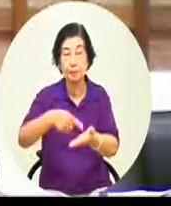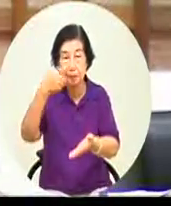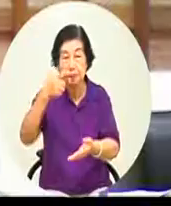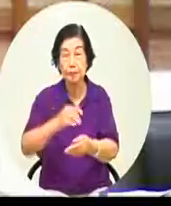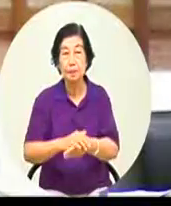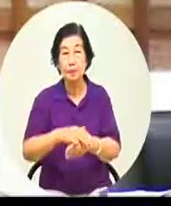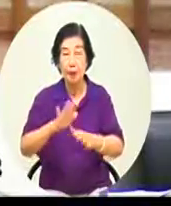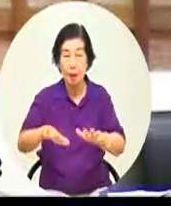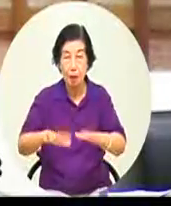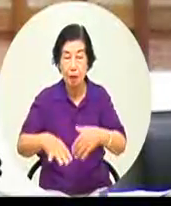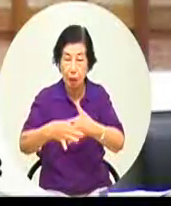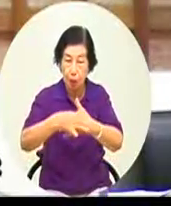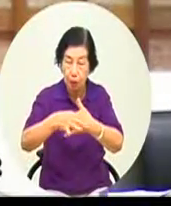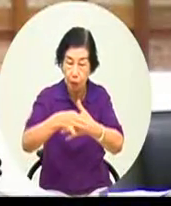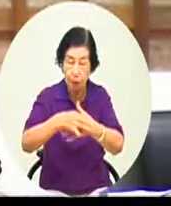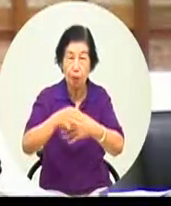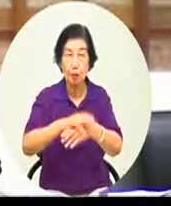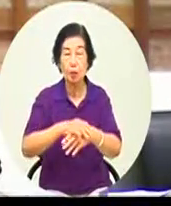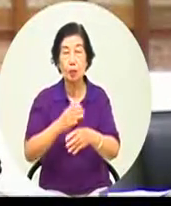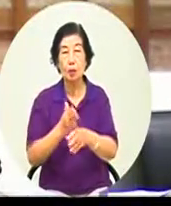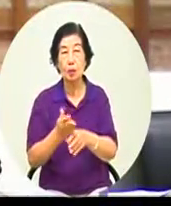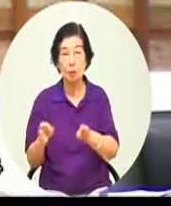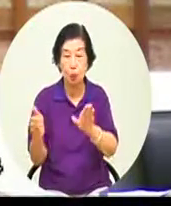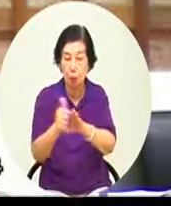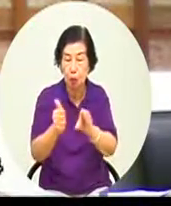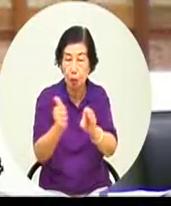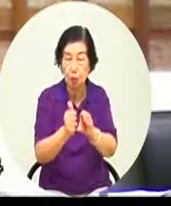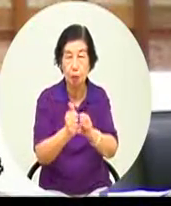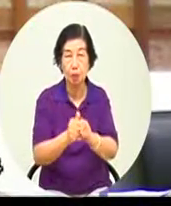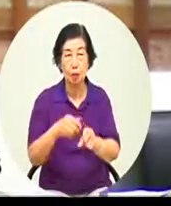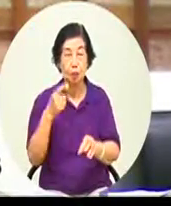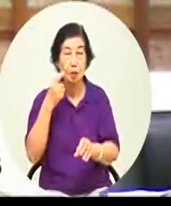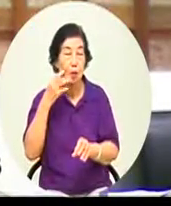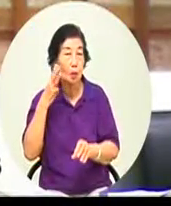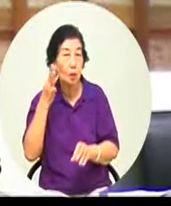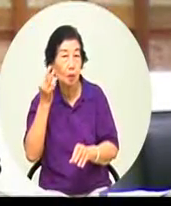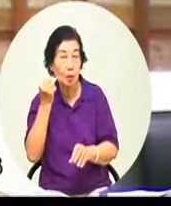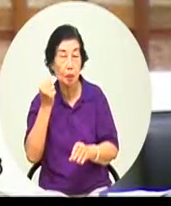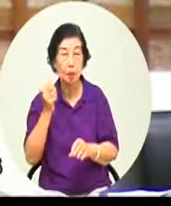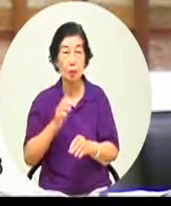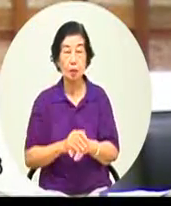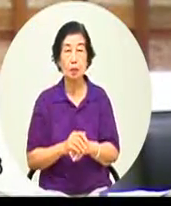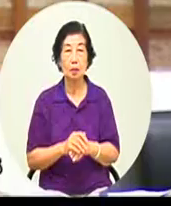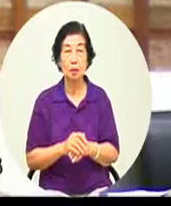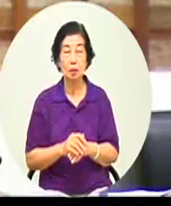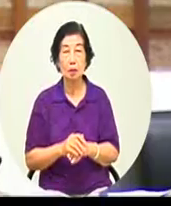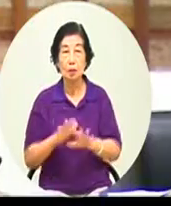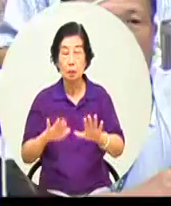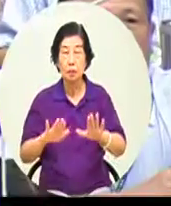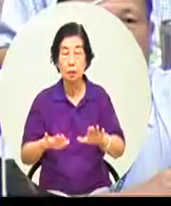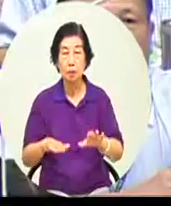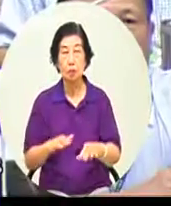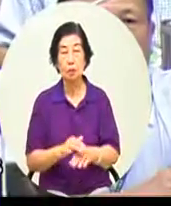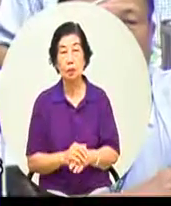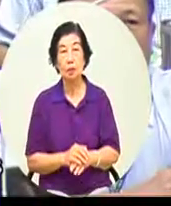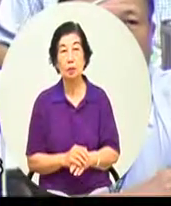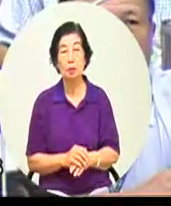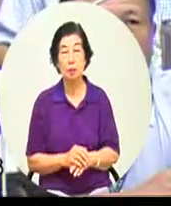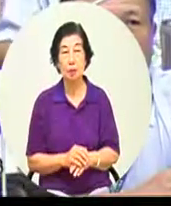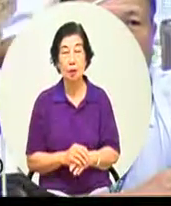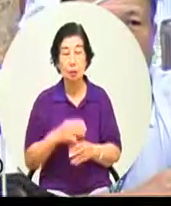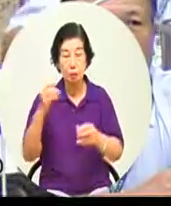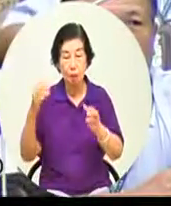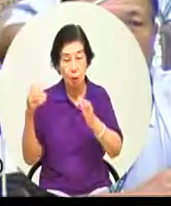营运的这一段期间几个月了？多久了？ 试营运到现在将近一